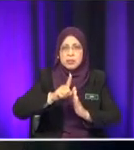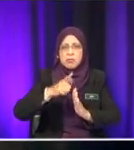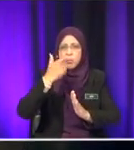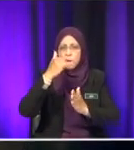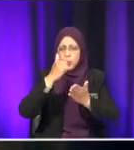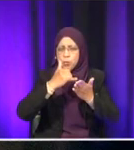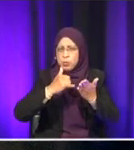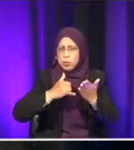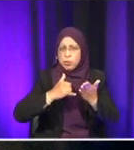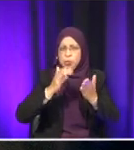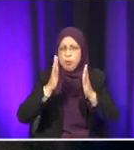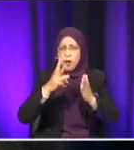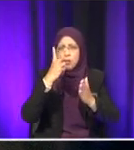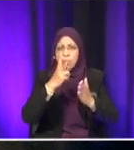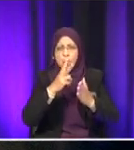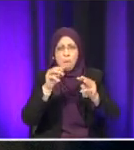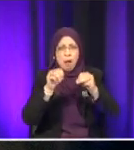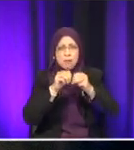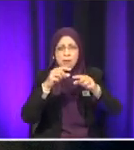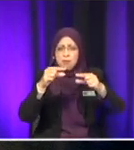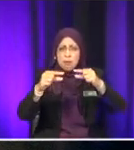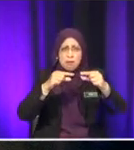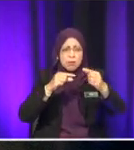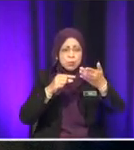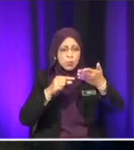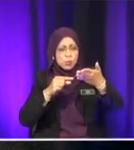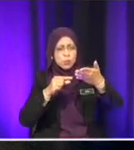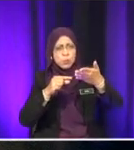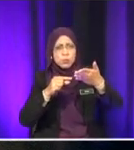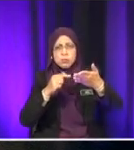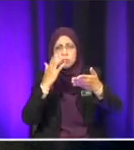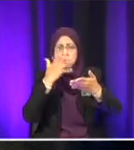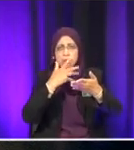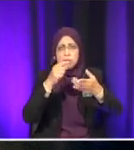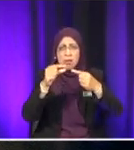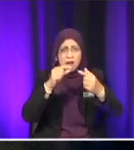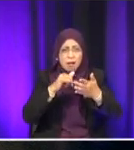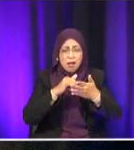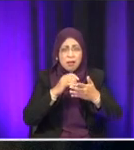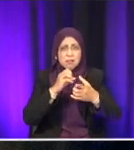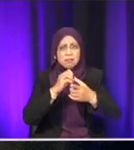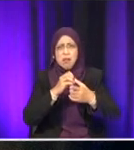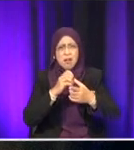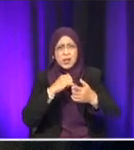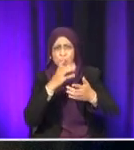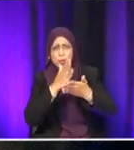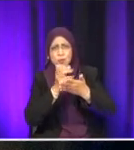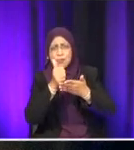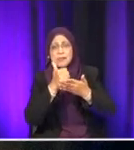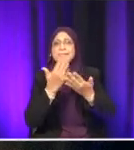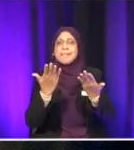sangat tinggi dalam penghasilan hasil karya sebab itu kalau kita lihat hasil karya ini bukan